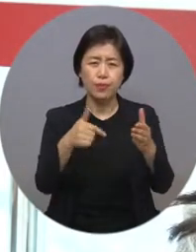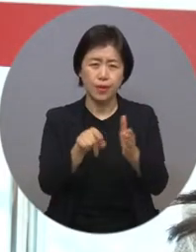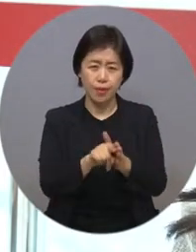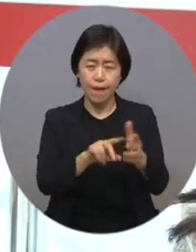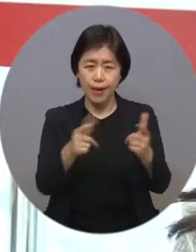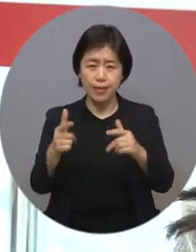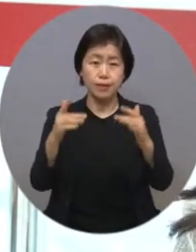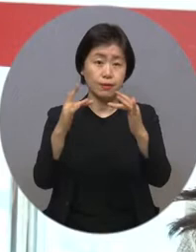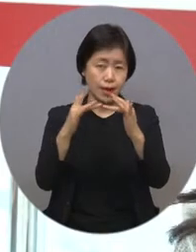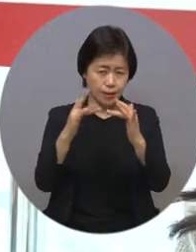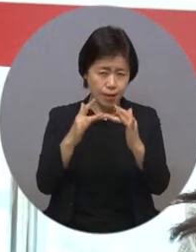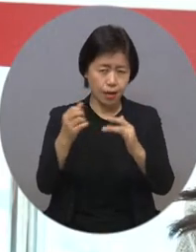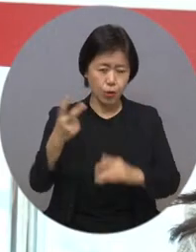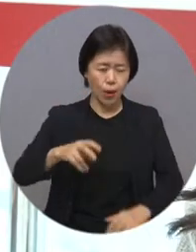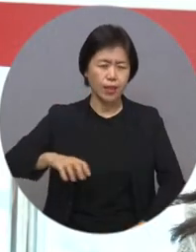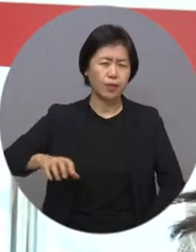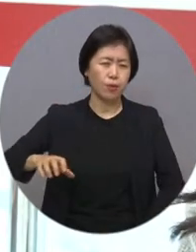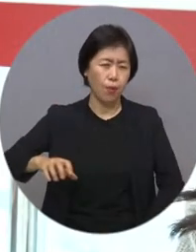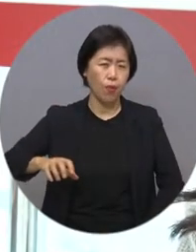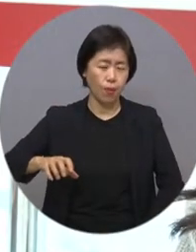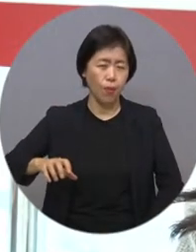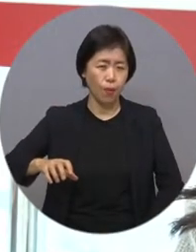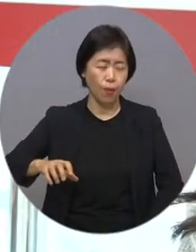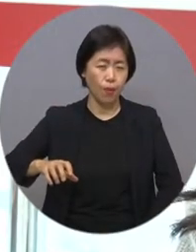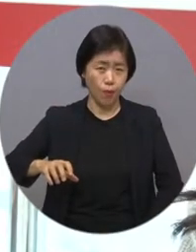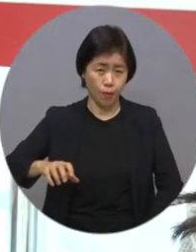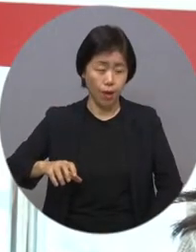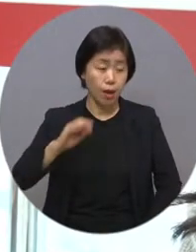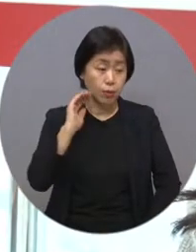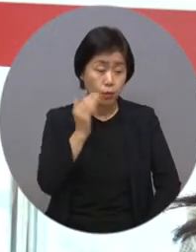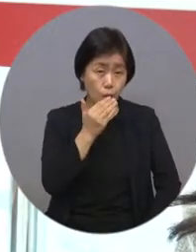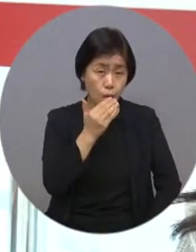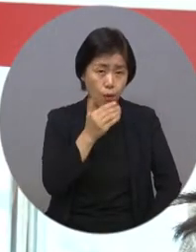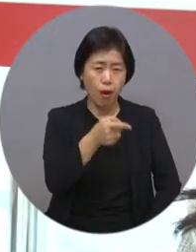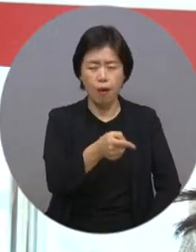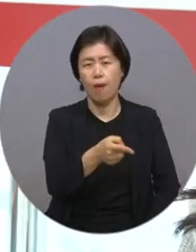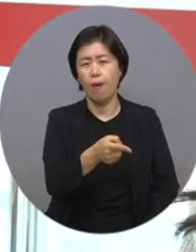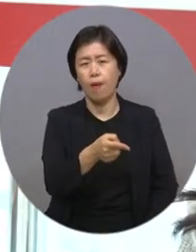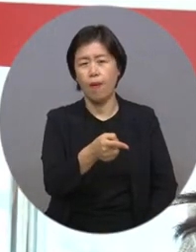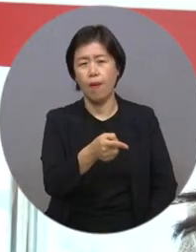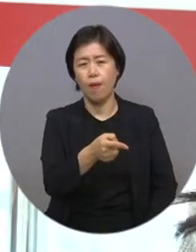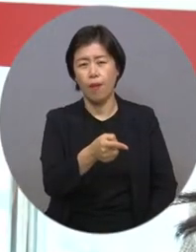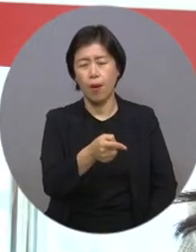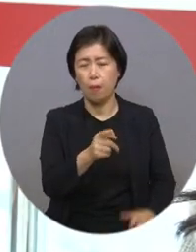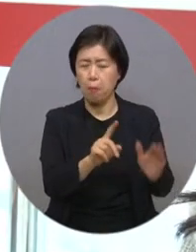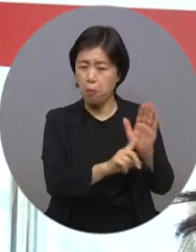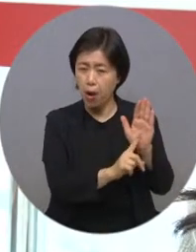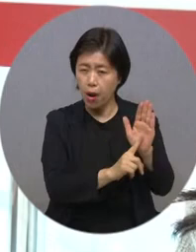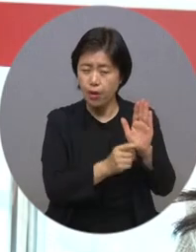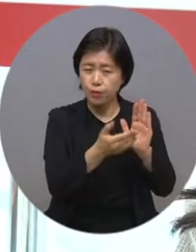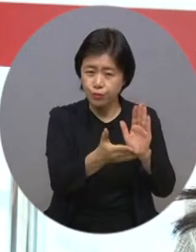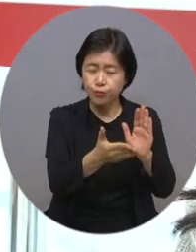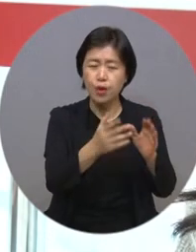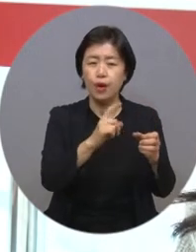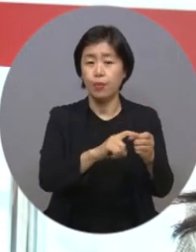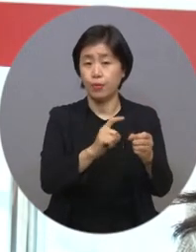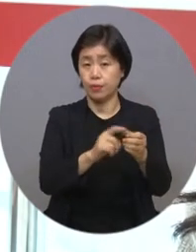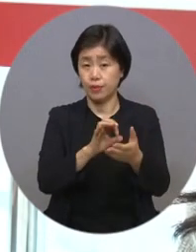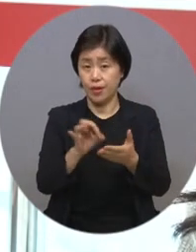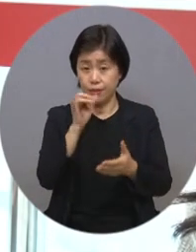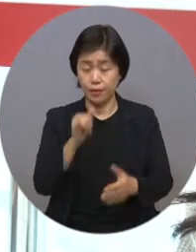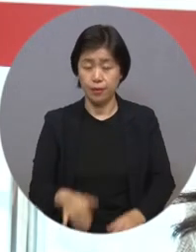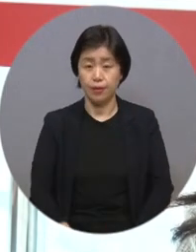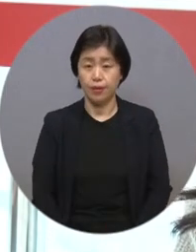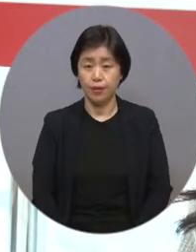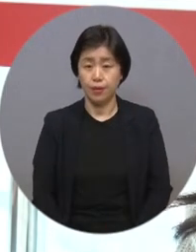시스템, 진동 시스템 이런 것들을 청각장애 사람들이 잘 활용할 수 있게끔 여러 곳 곳에 이제 배치를 해서 운영을 하고 있고, 그 외에 또 여러